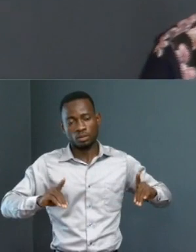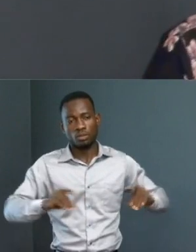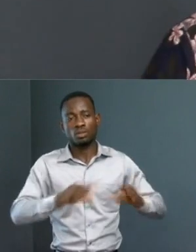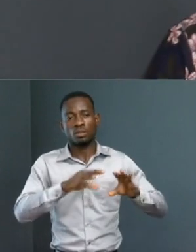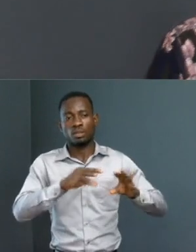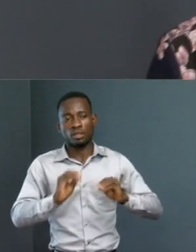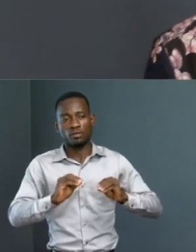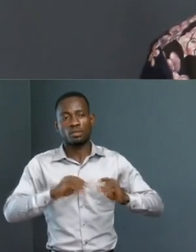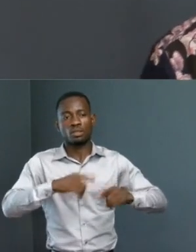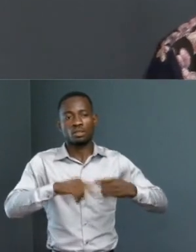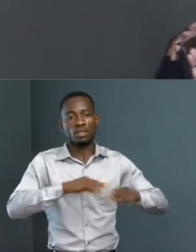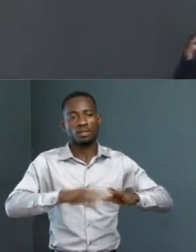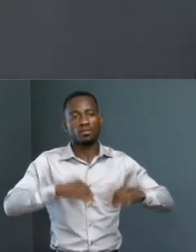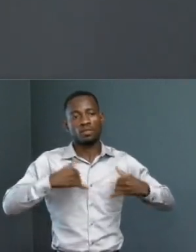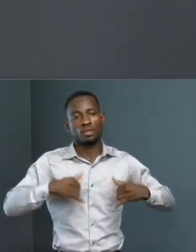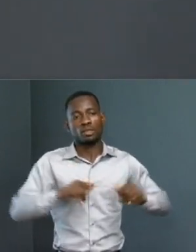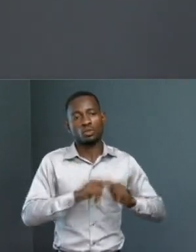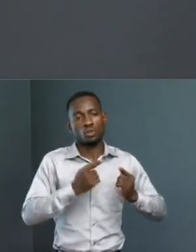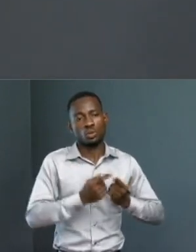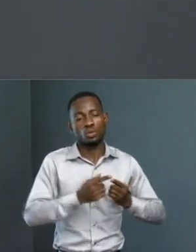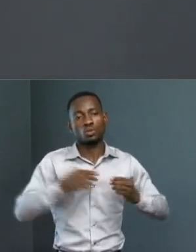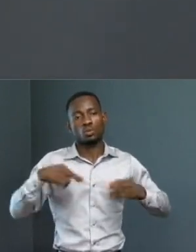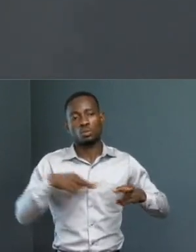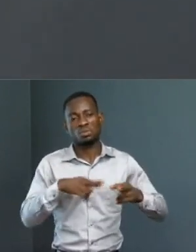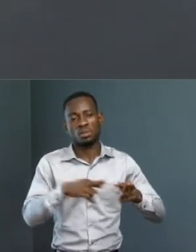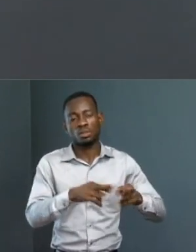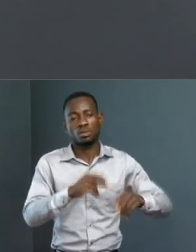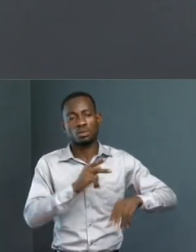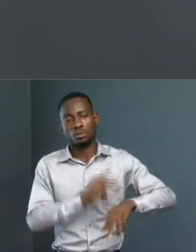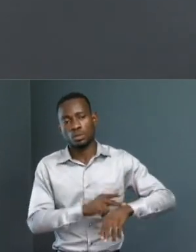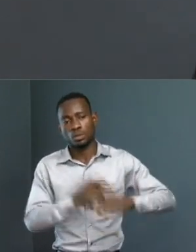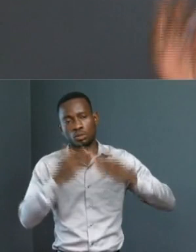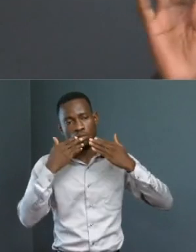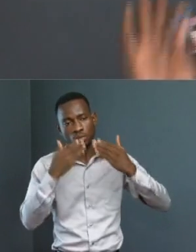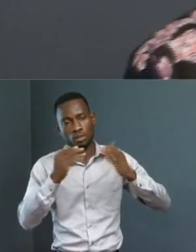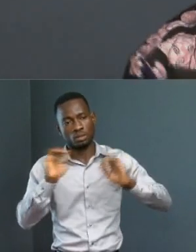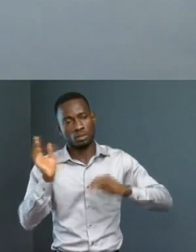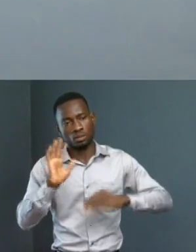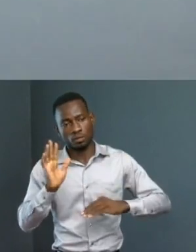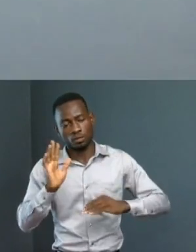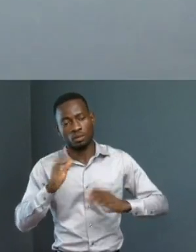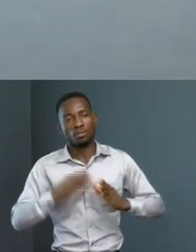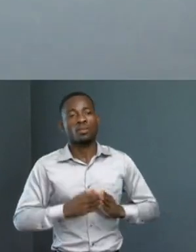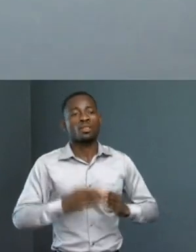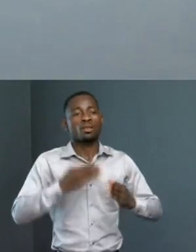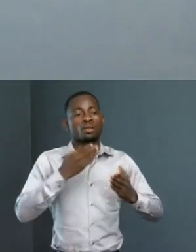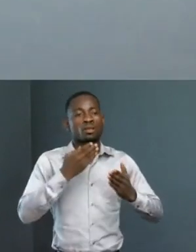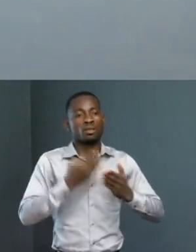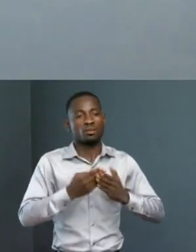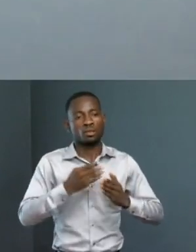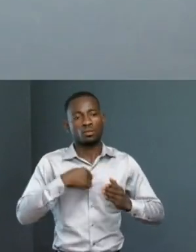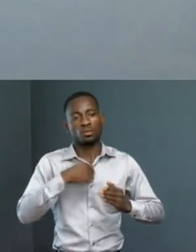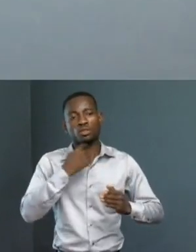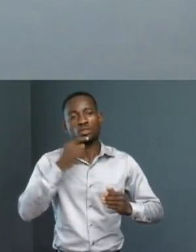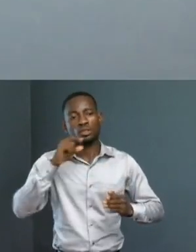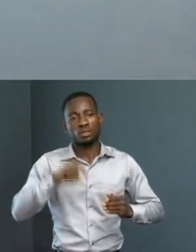faire des jeux de groupe dans la rue en cette période. Merci. Au revoir. Eh bien, moi je dirais que